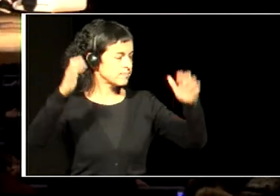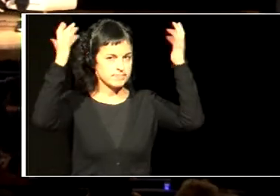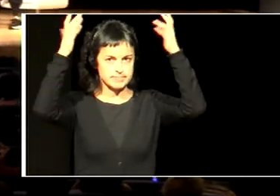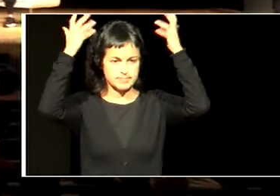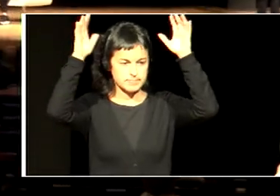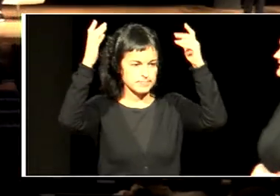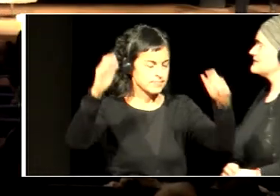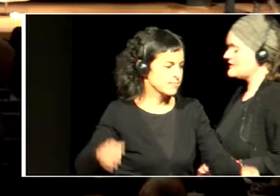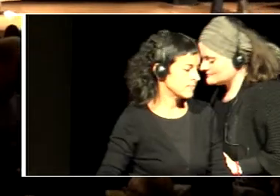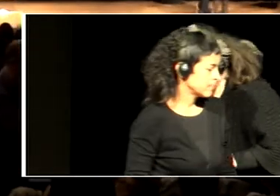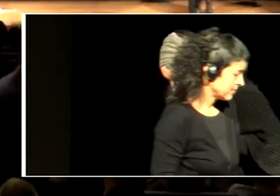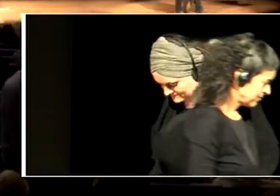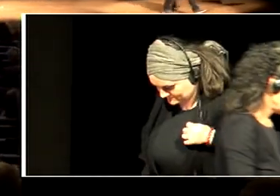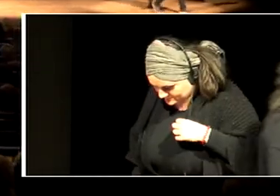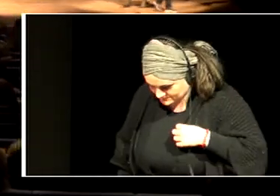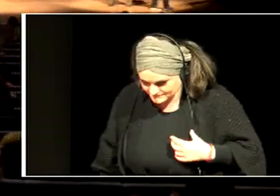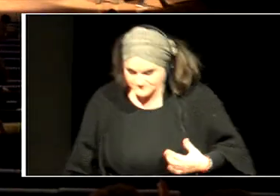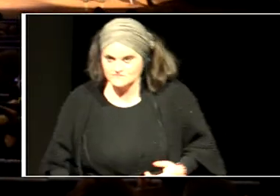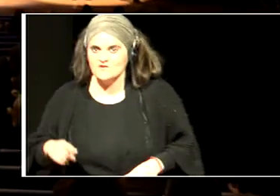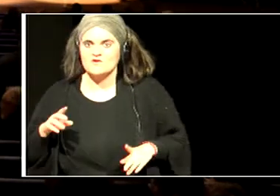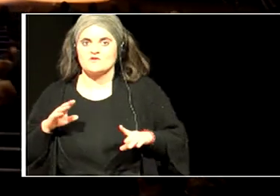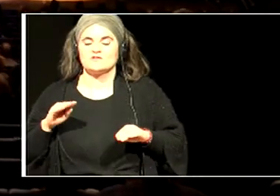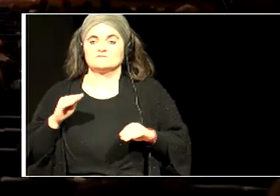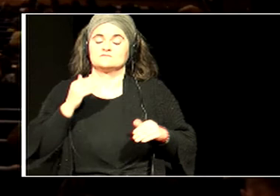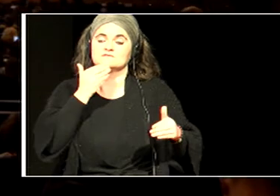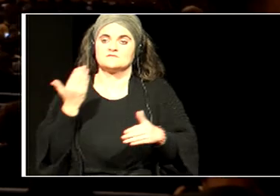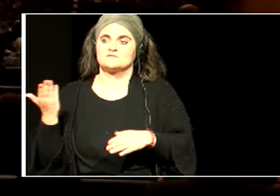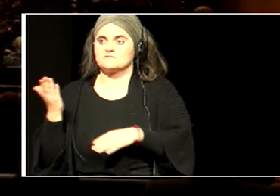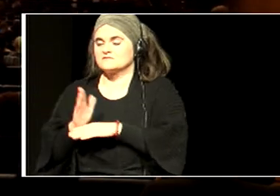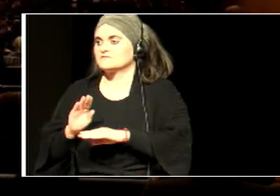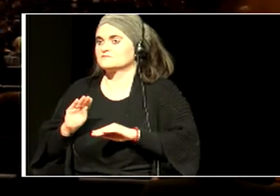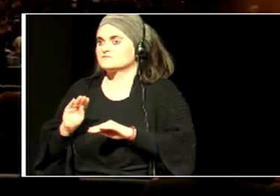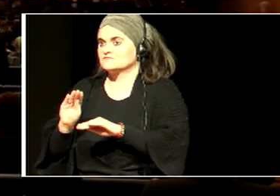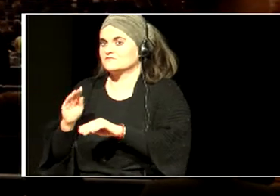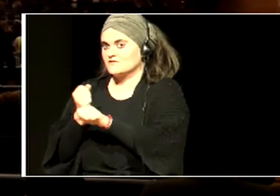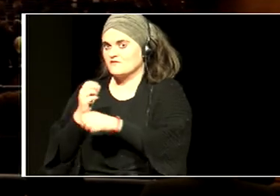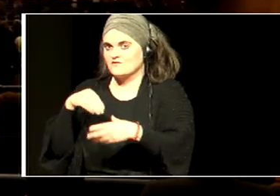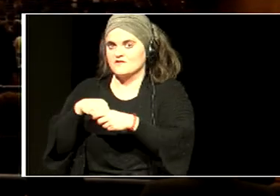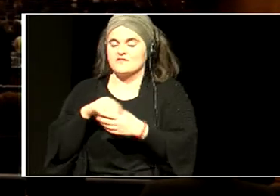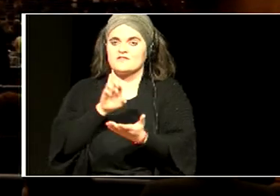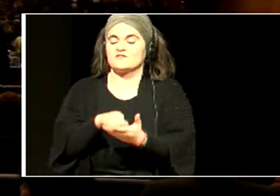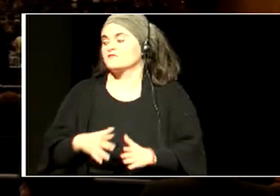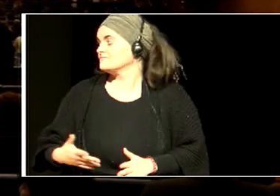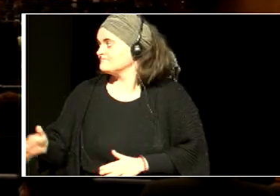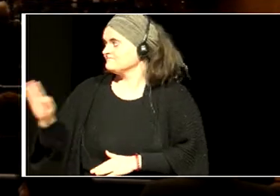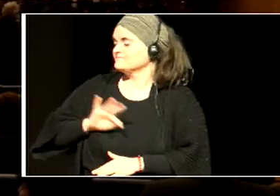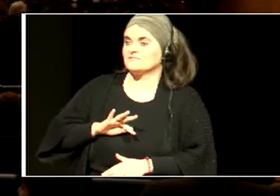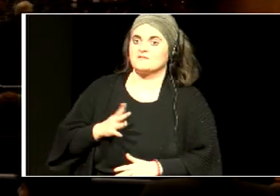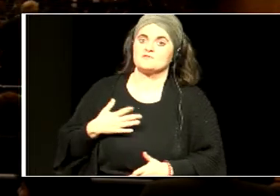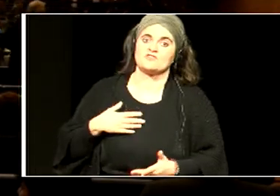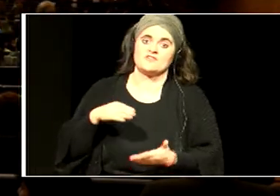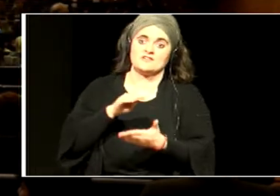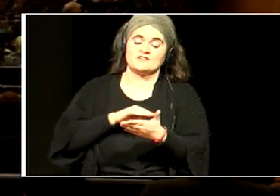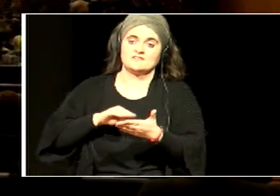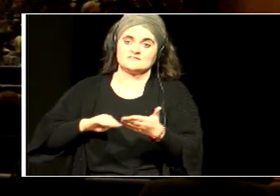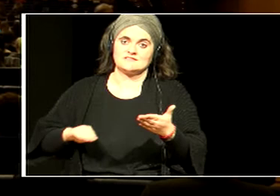Koldo Mitxelena ikastetxean egiten duzuen lanarengatik. Bai? A ber, idatxitan neukan, gure, porque igual hobeto irakurtzea,